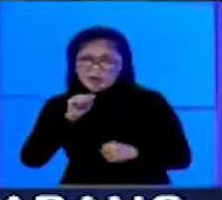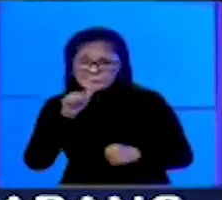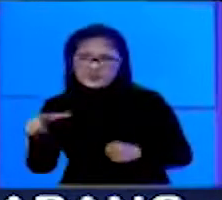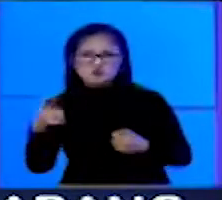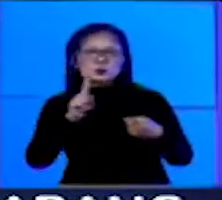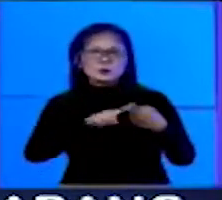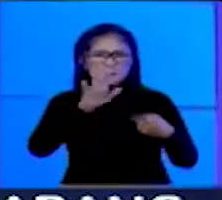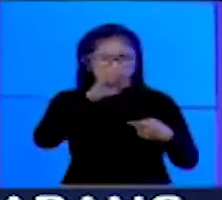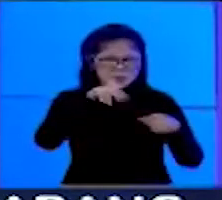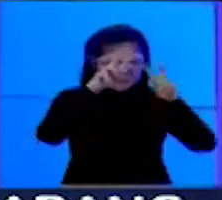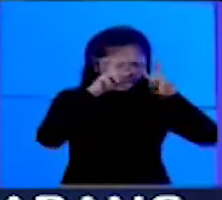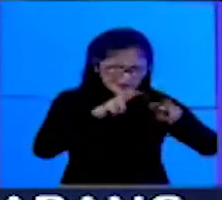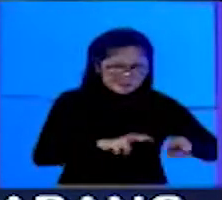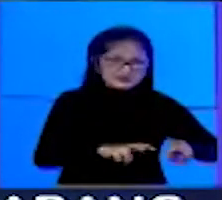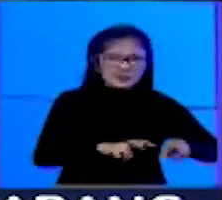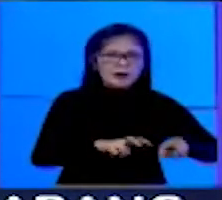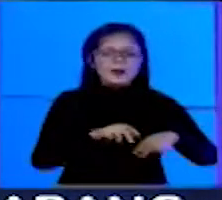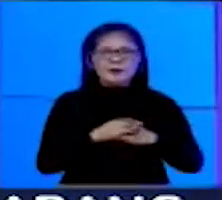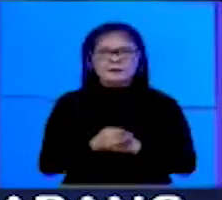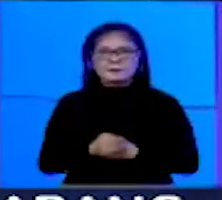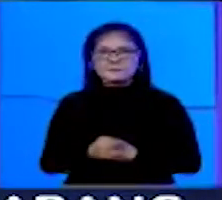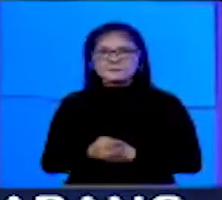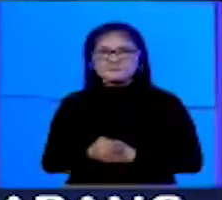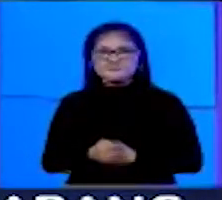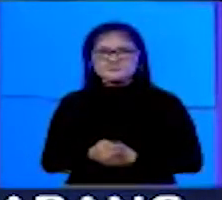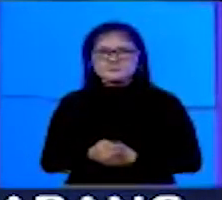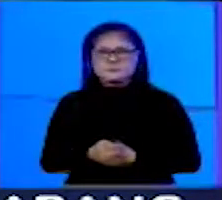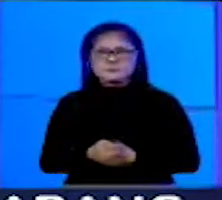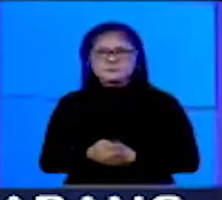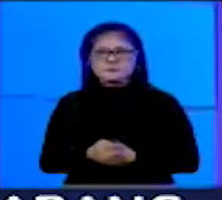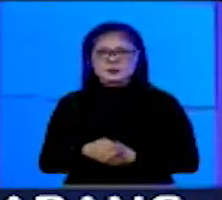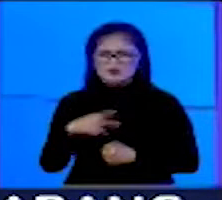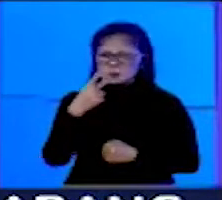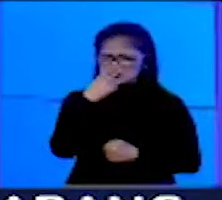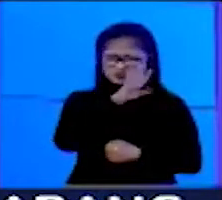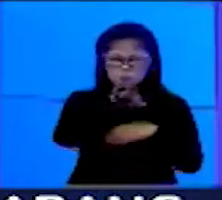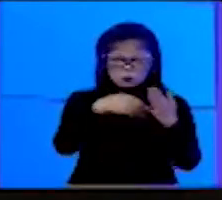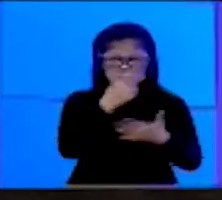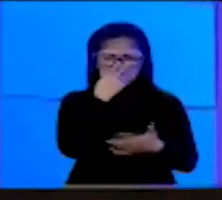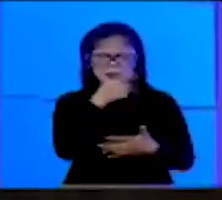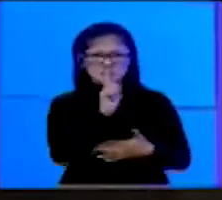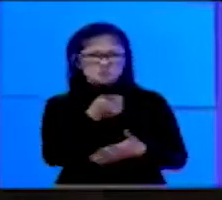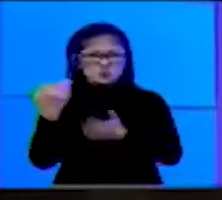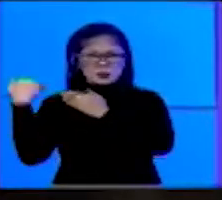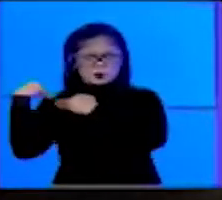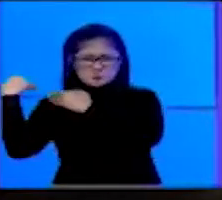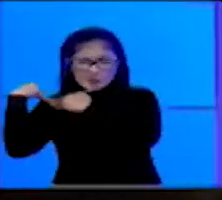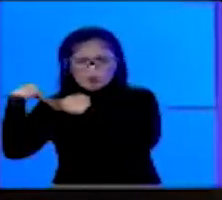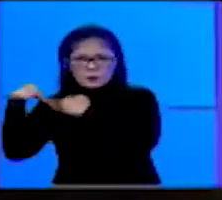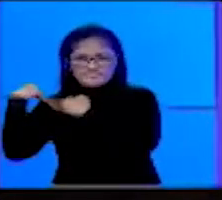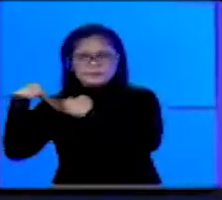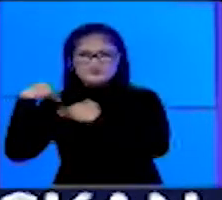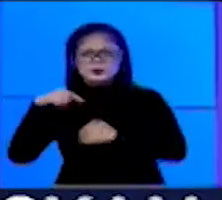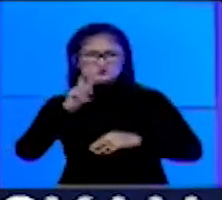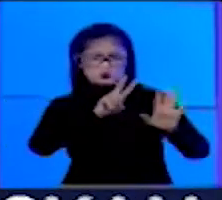lakukan pemeriksaan. Kita akan mulai dari yang di lapangan siapa. Dari 269